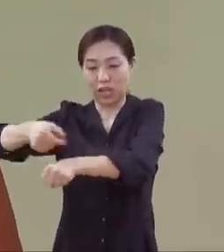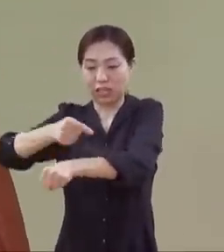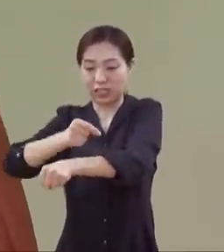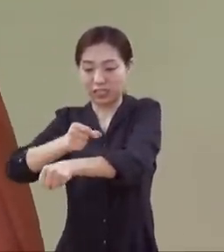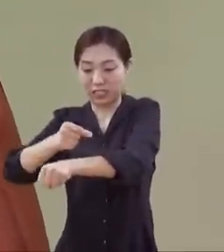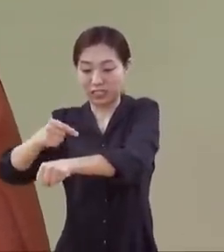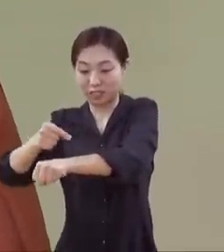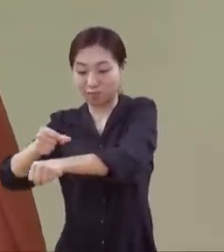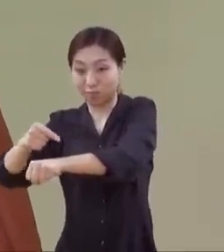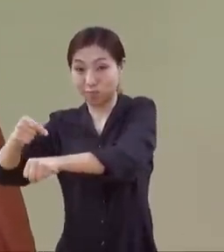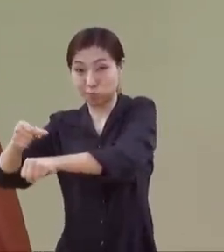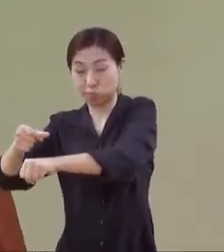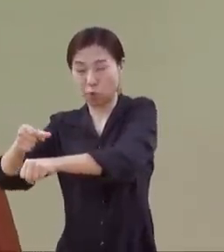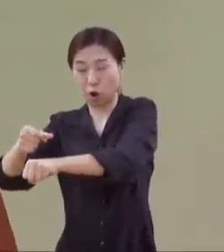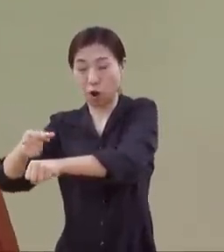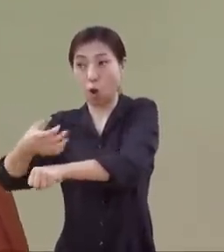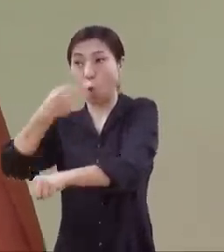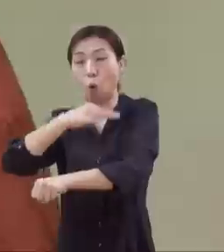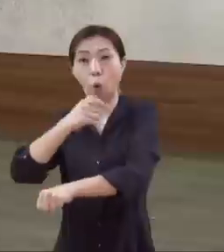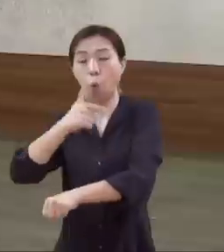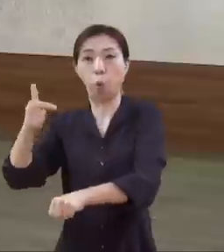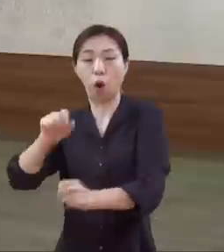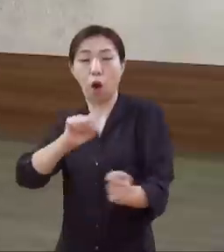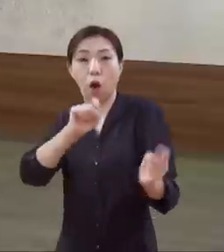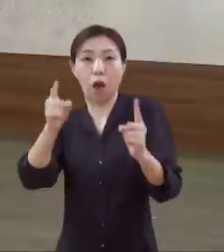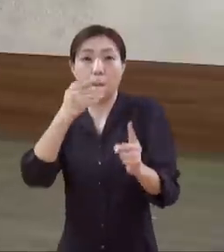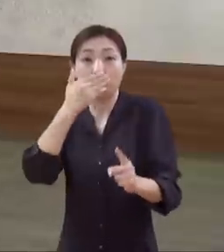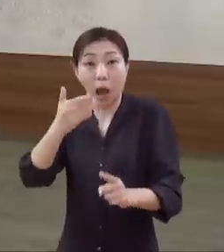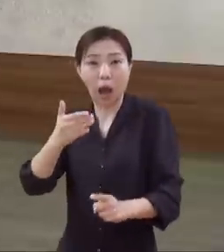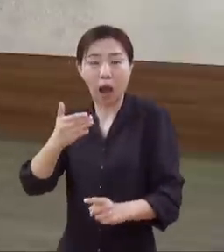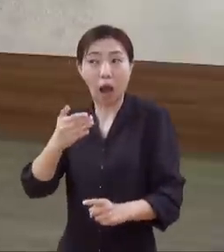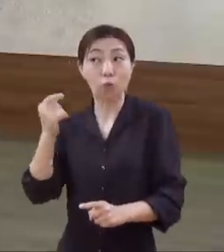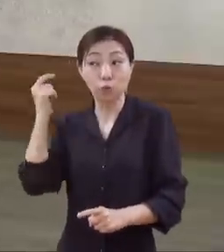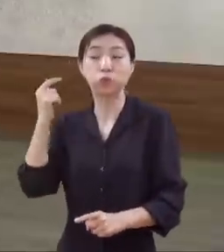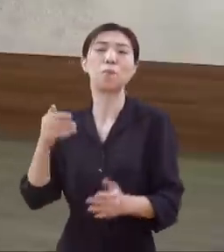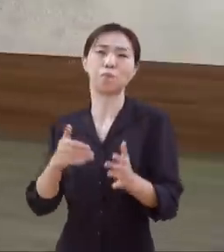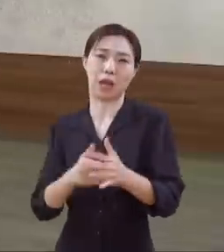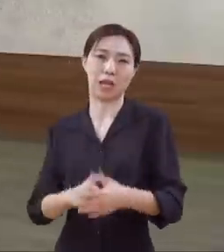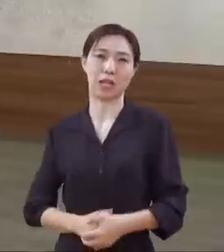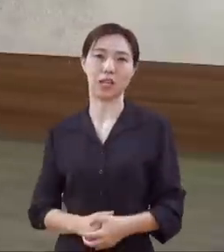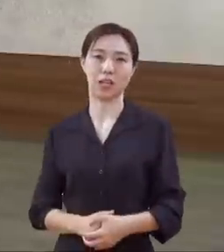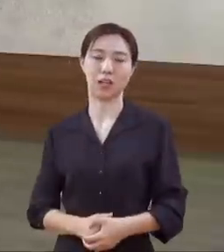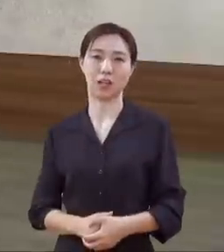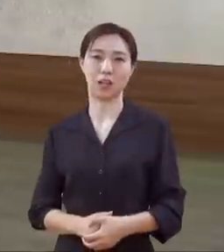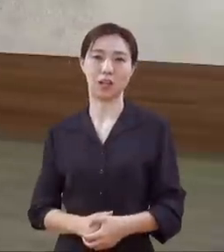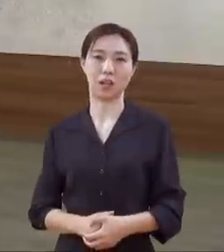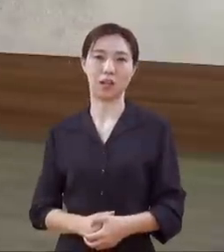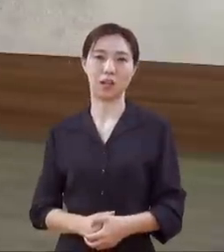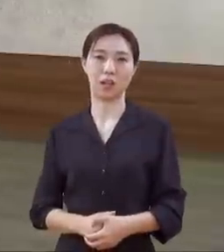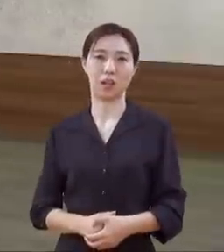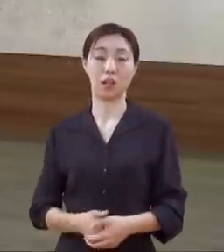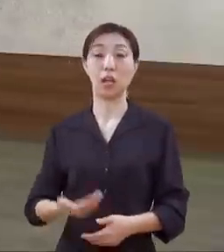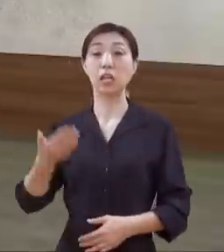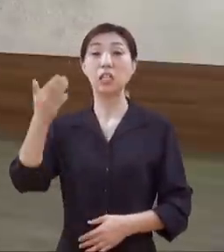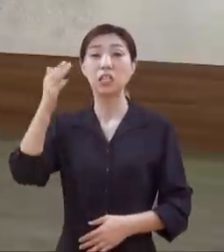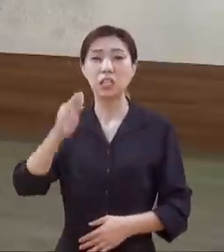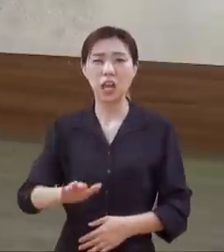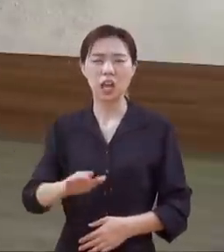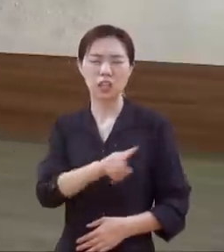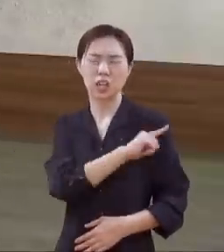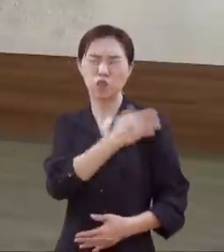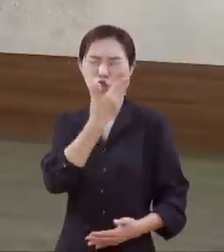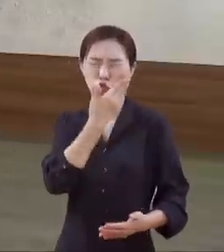효과를 봤다는 얘기도 많이 들었거든요 하지만 반드시 검증받은 과학적으로